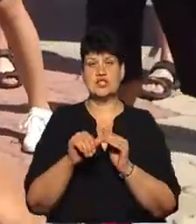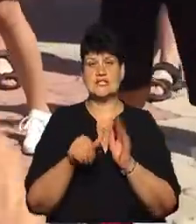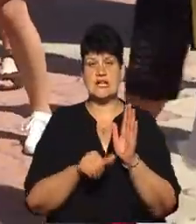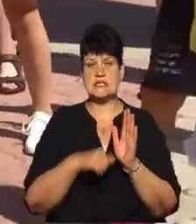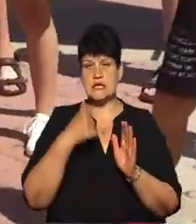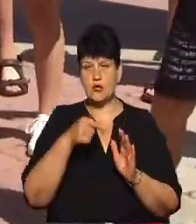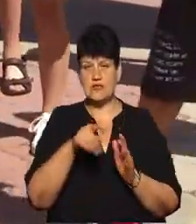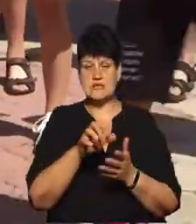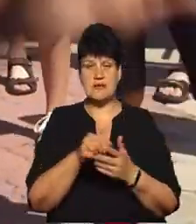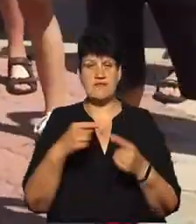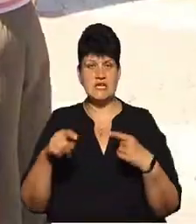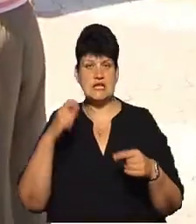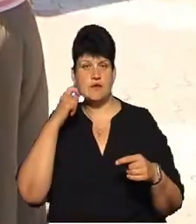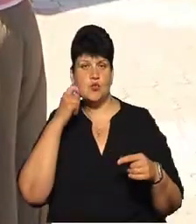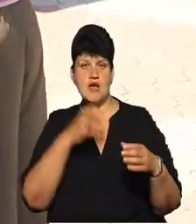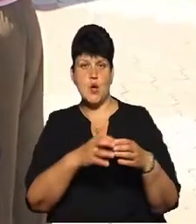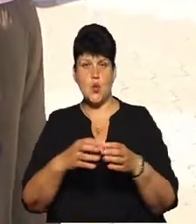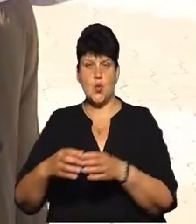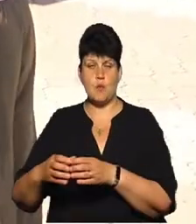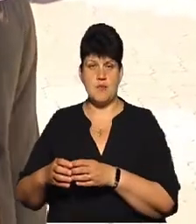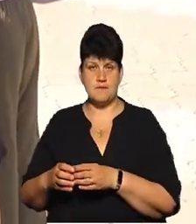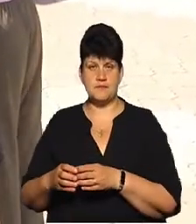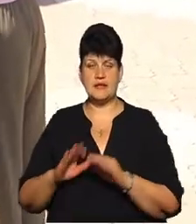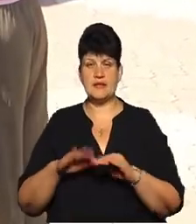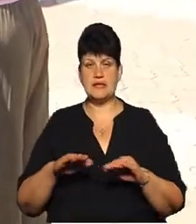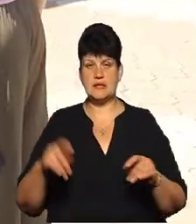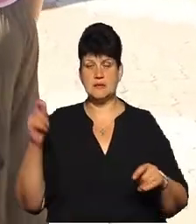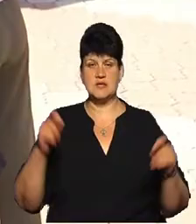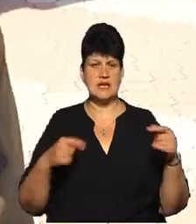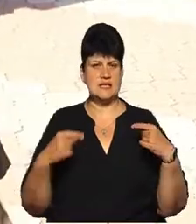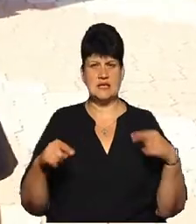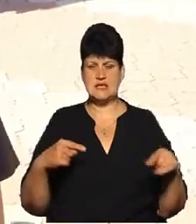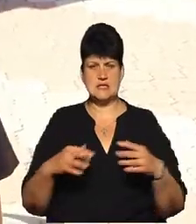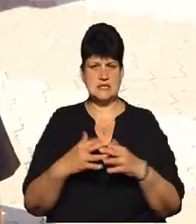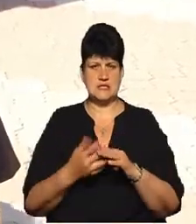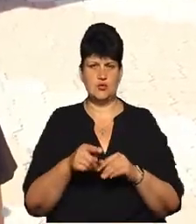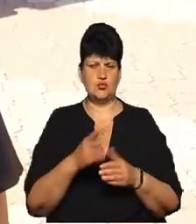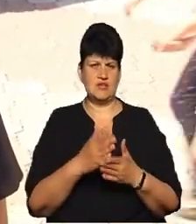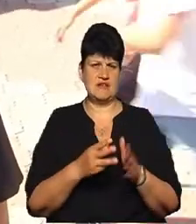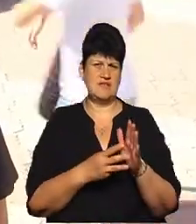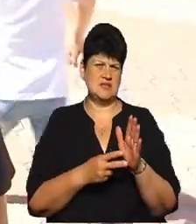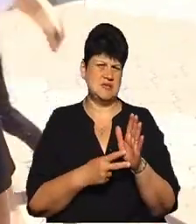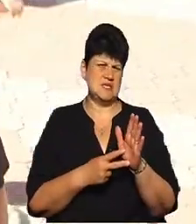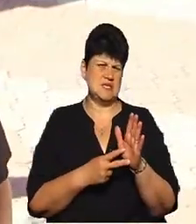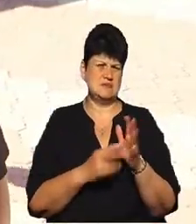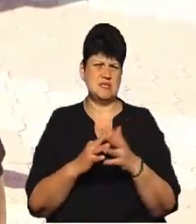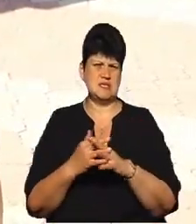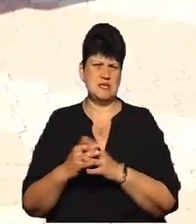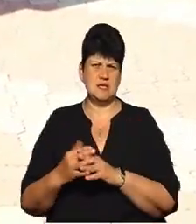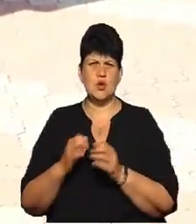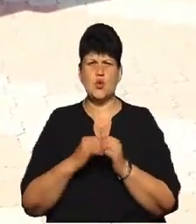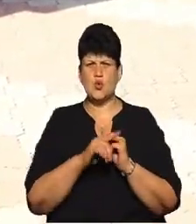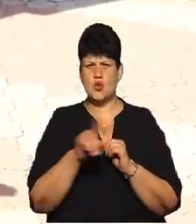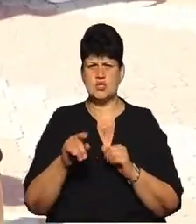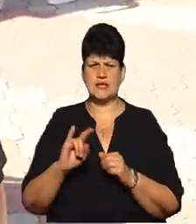займаються у різних вікових групах. Діти приїжджають з різних сел. Тут є 8 чи 7 сел. І тут кожна дитина може